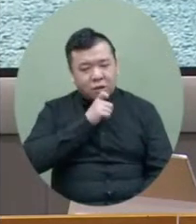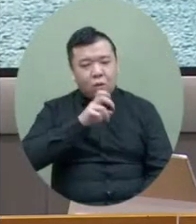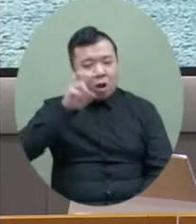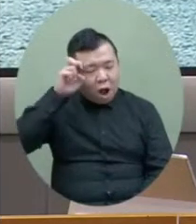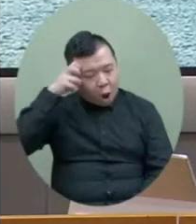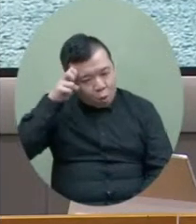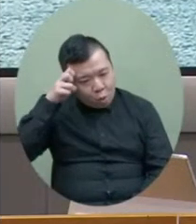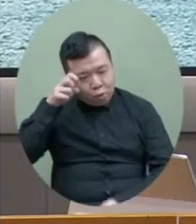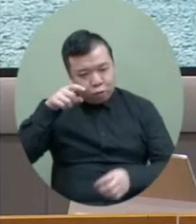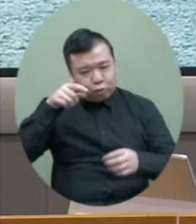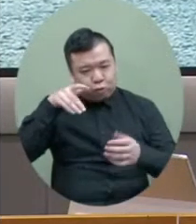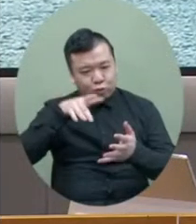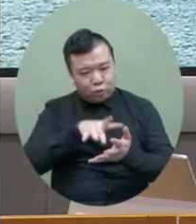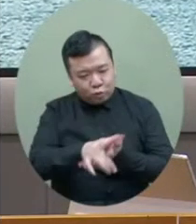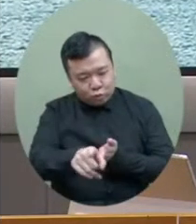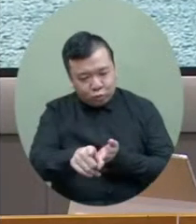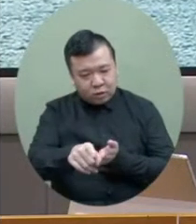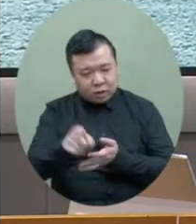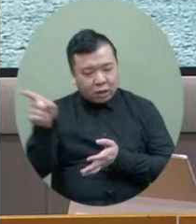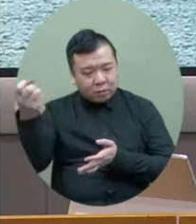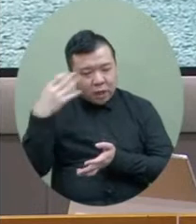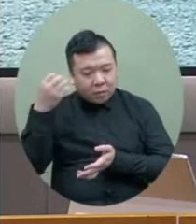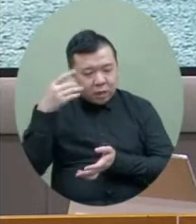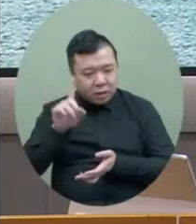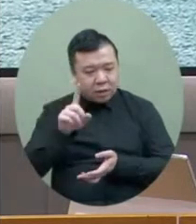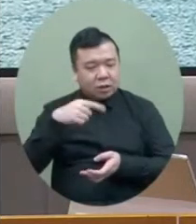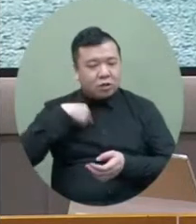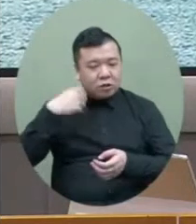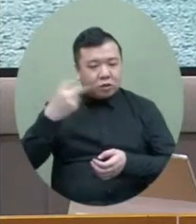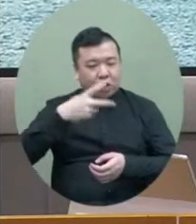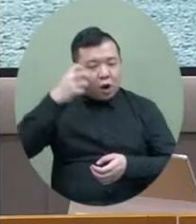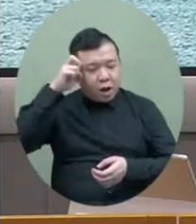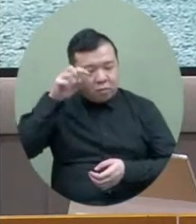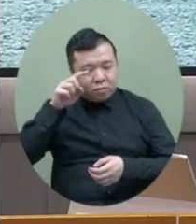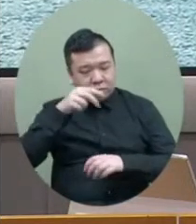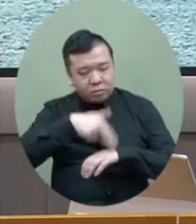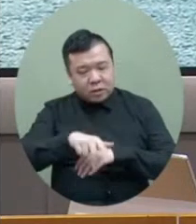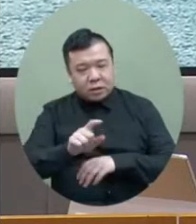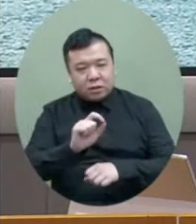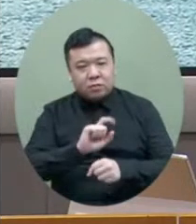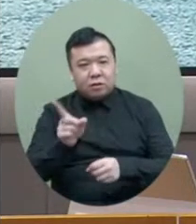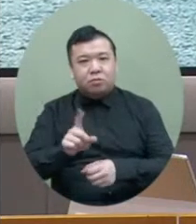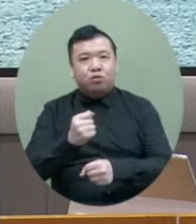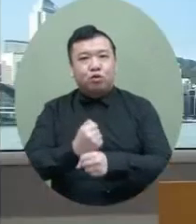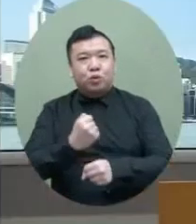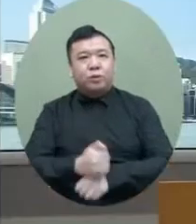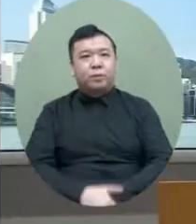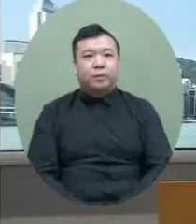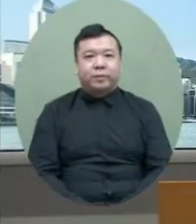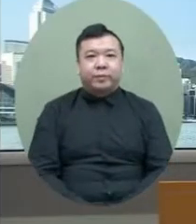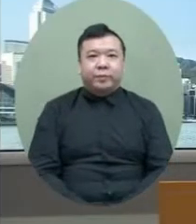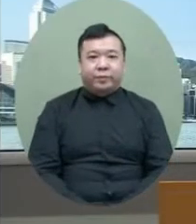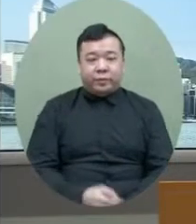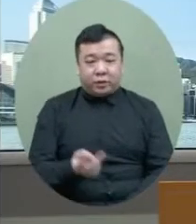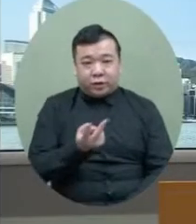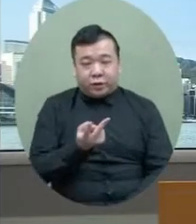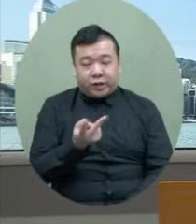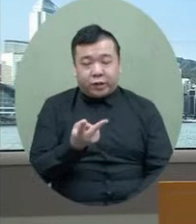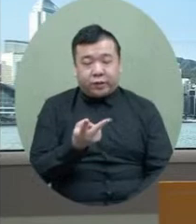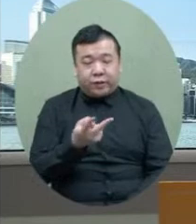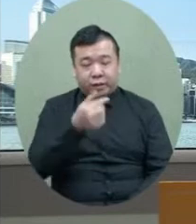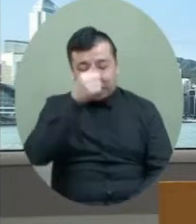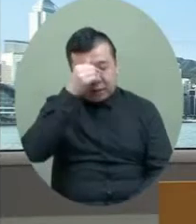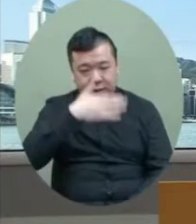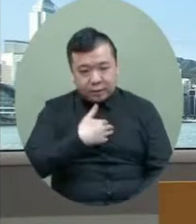should do. 下一位呢邊後邊紅色衫嘅男士。 The gentleman in the back in red.